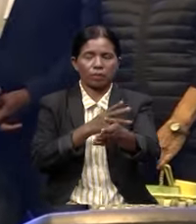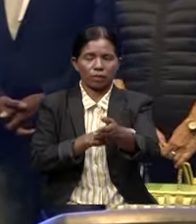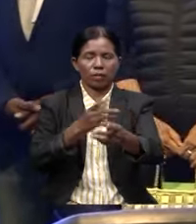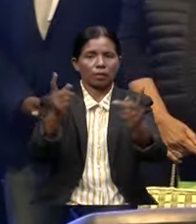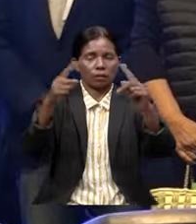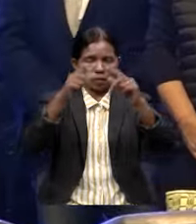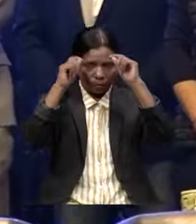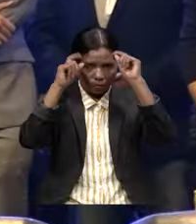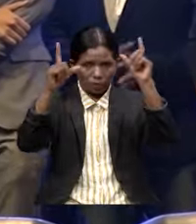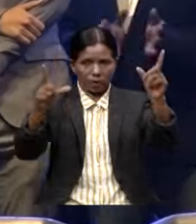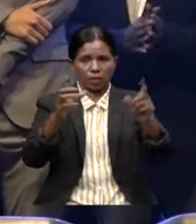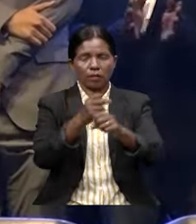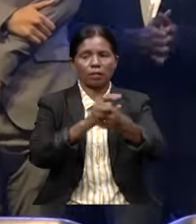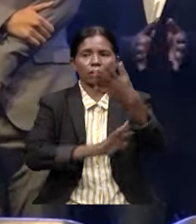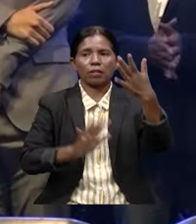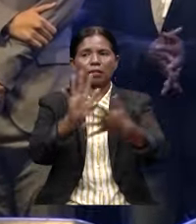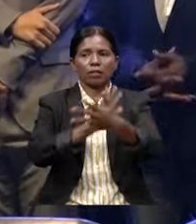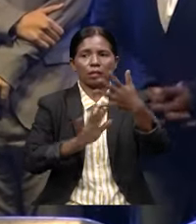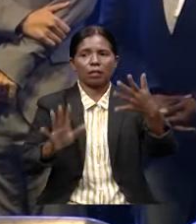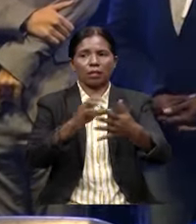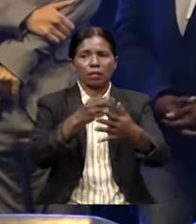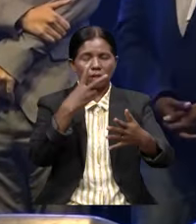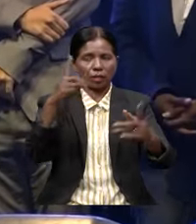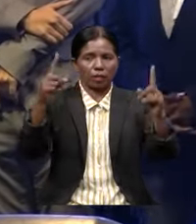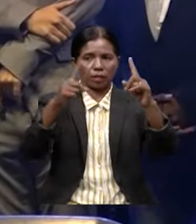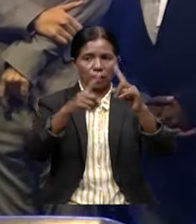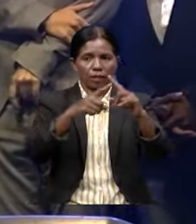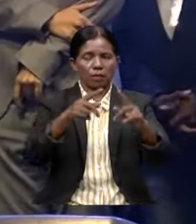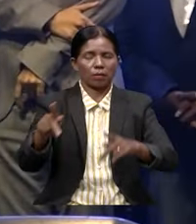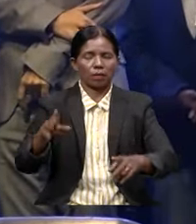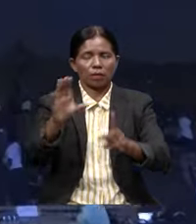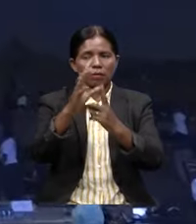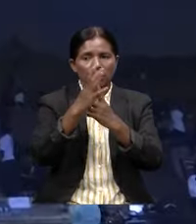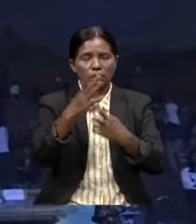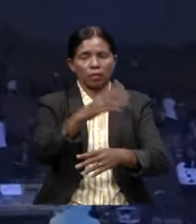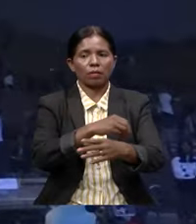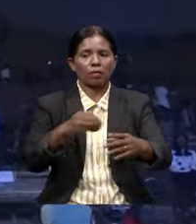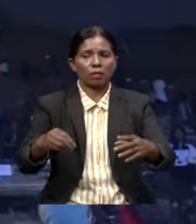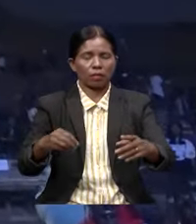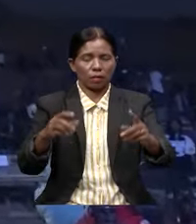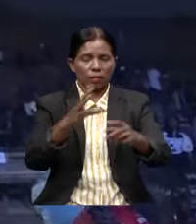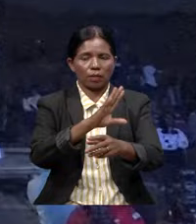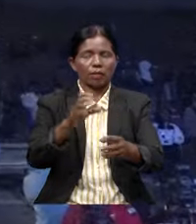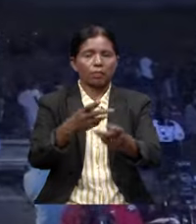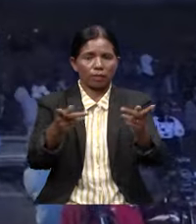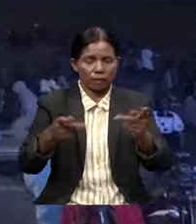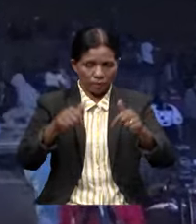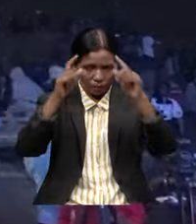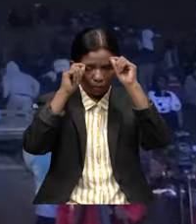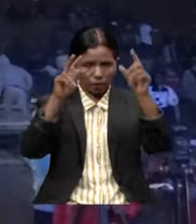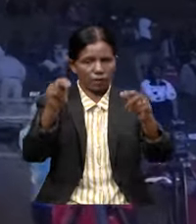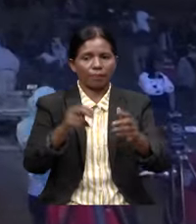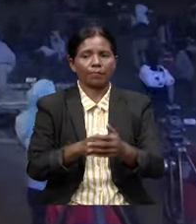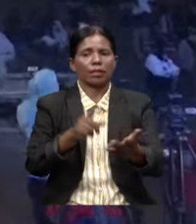ba Timor-Leste, o li halo celebrasau vibrante ba eranza cultural, tradição no beleza natural timor-lestenian.